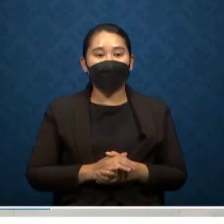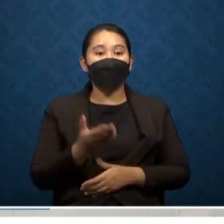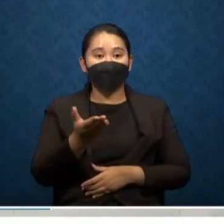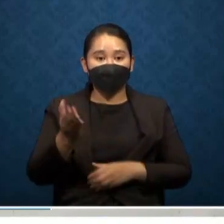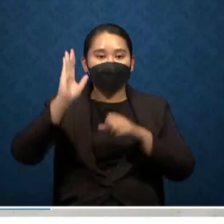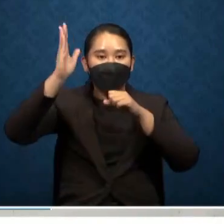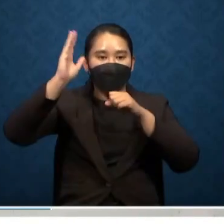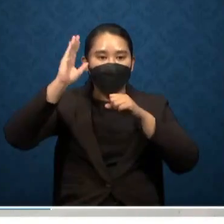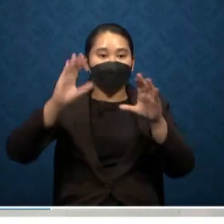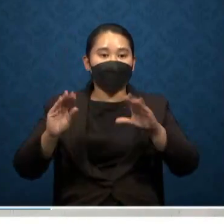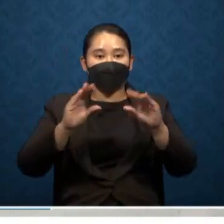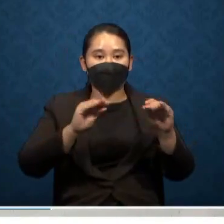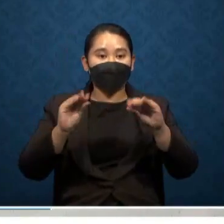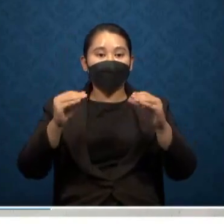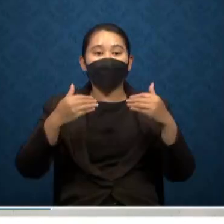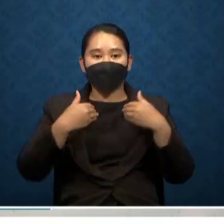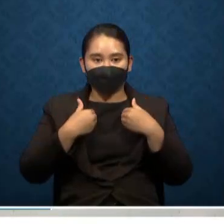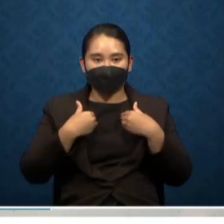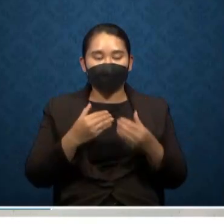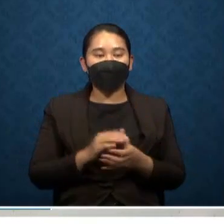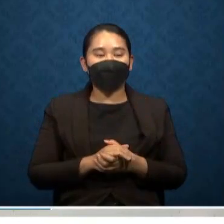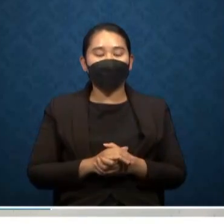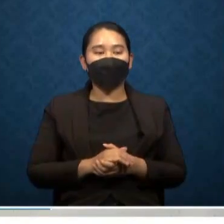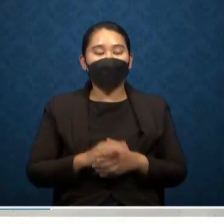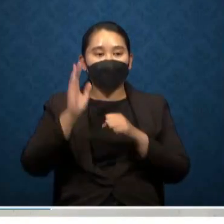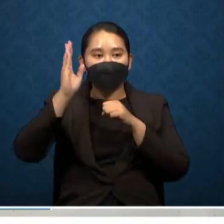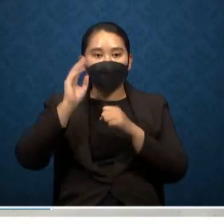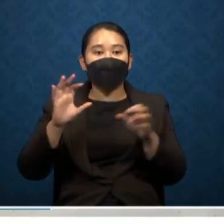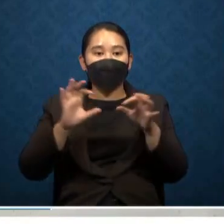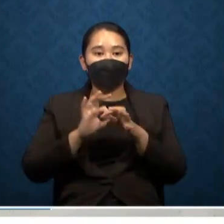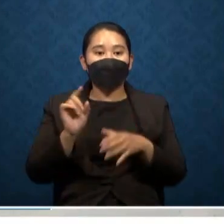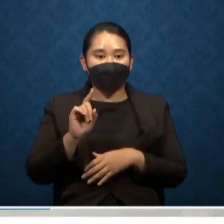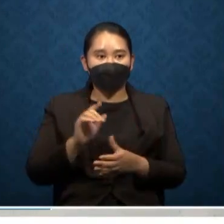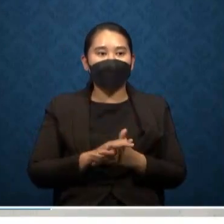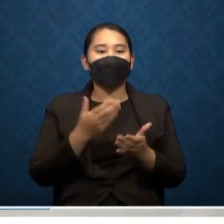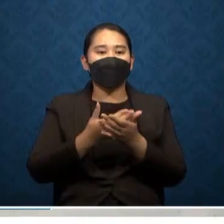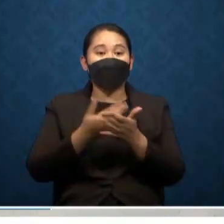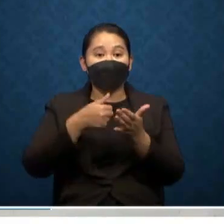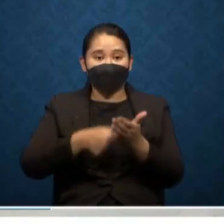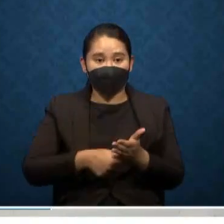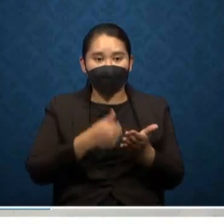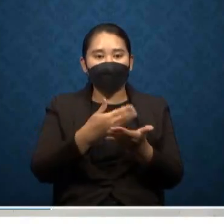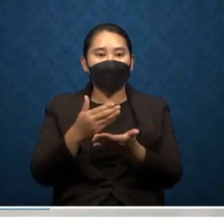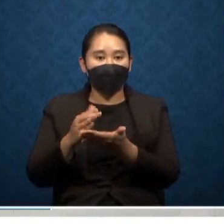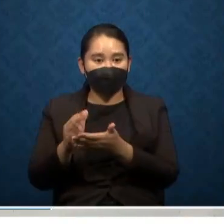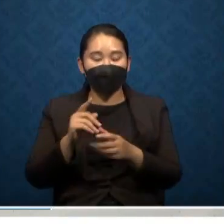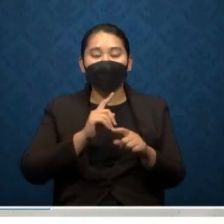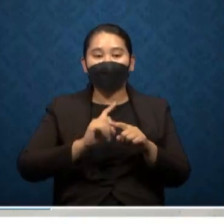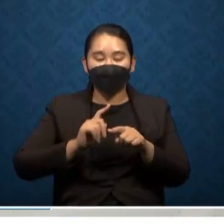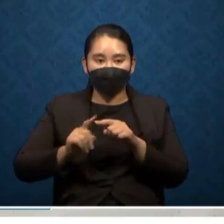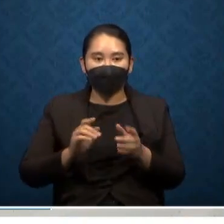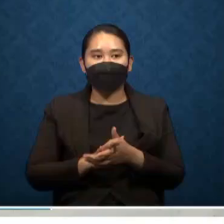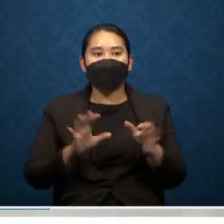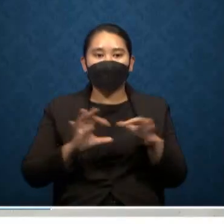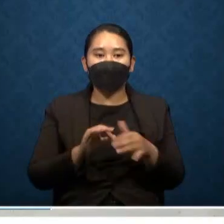อภิปรายกันนั้นก็จะมีเรื่องของท่านสมาชิกได้อภิปรายในเรื่องของการไกล่เกลี่ยหนี้รวมทั้งในเรื่องของการติดตามในเรื่องของ